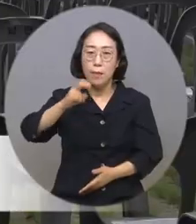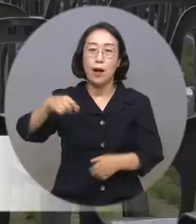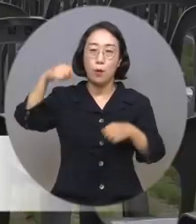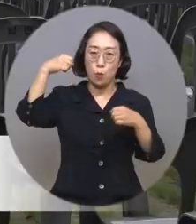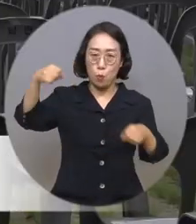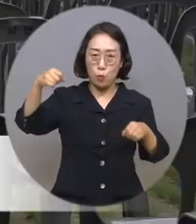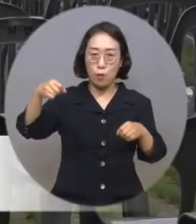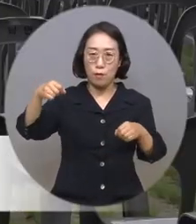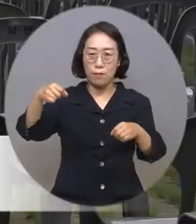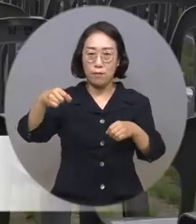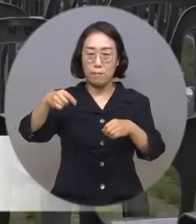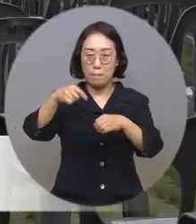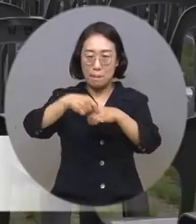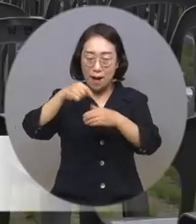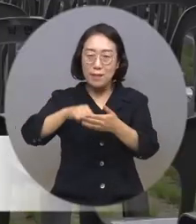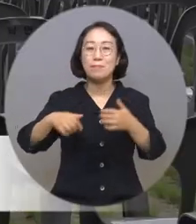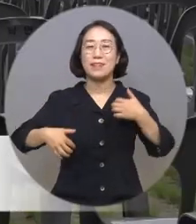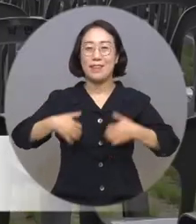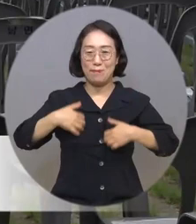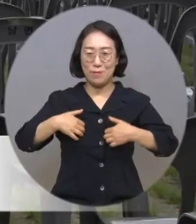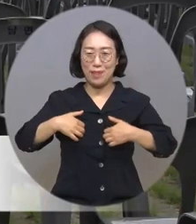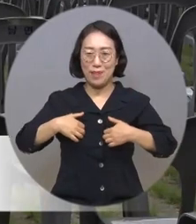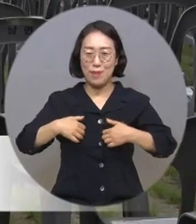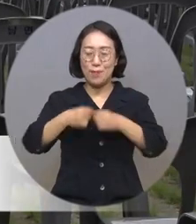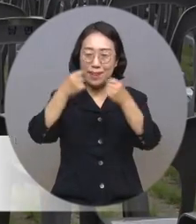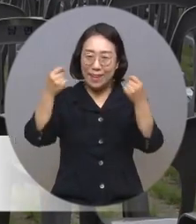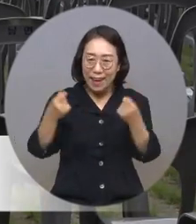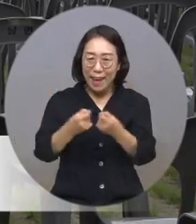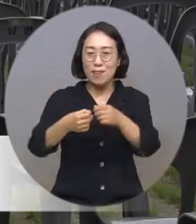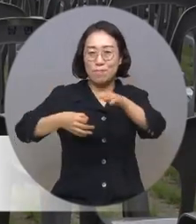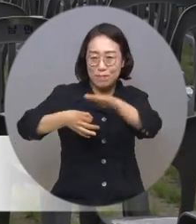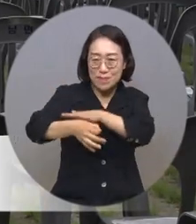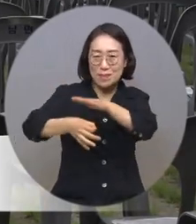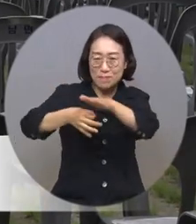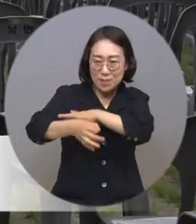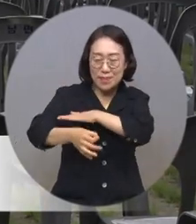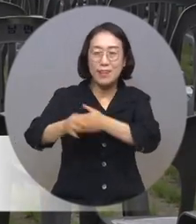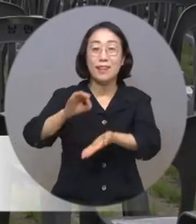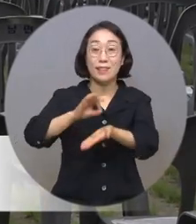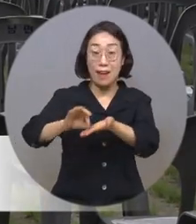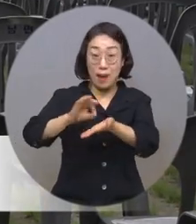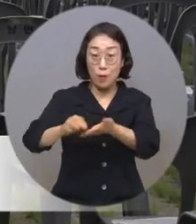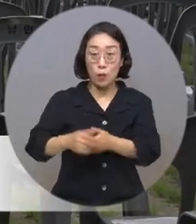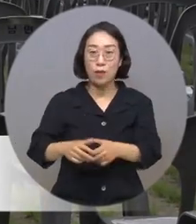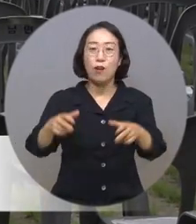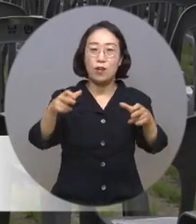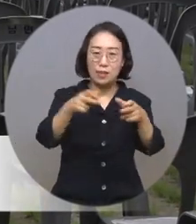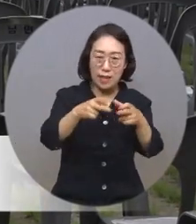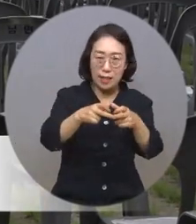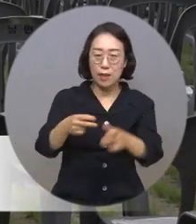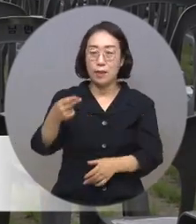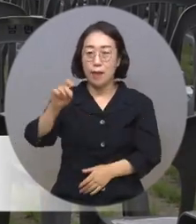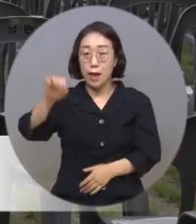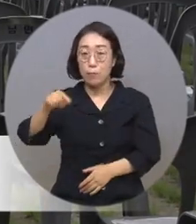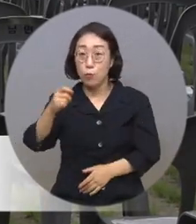기쁜 마음으로 저희들이 자비를 털어서 그러니까 이 장애인들과 이 다문화